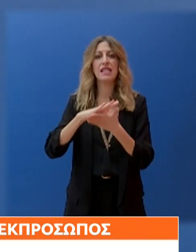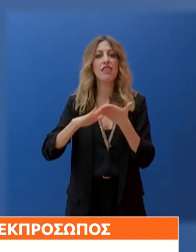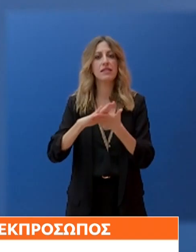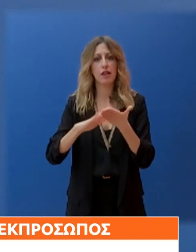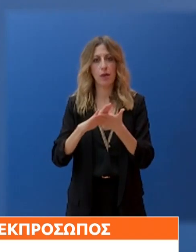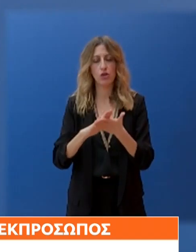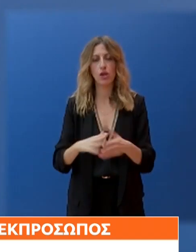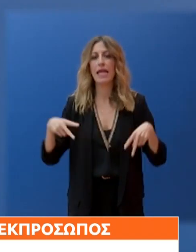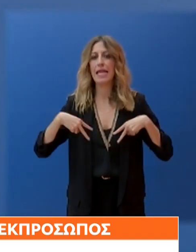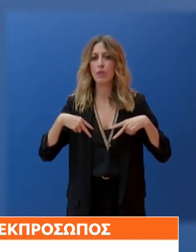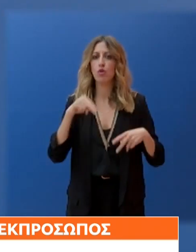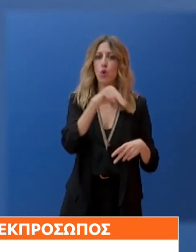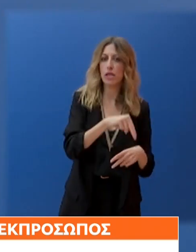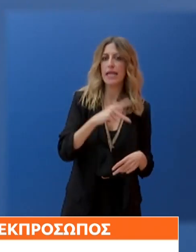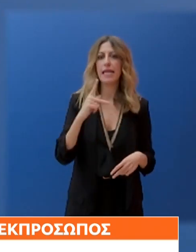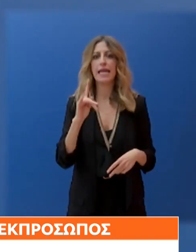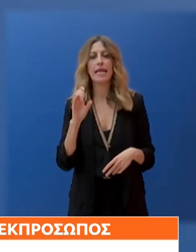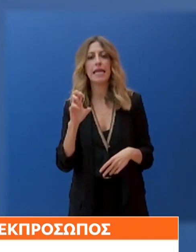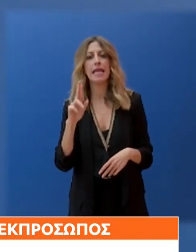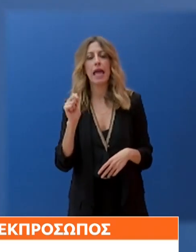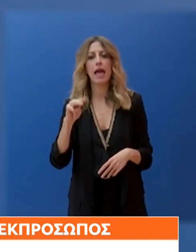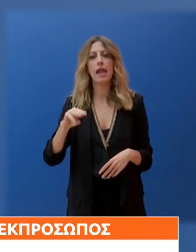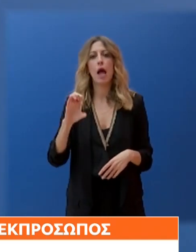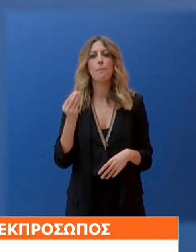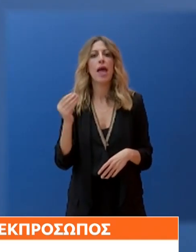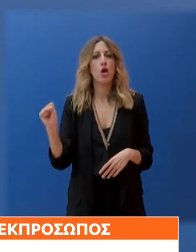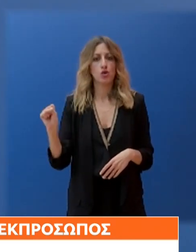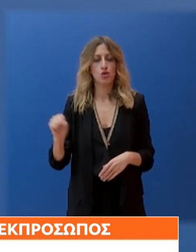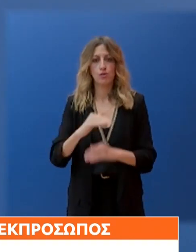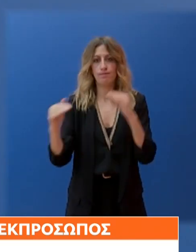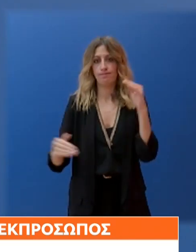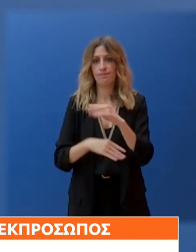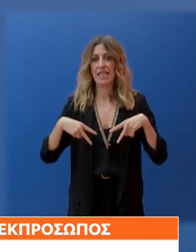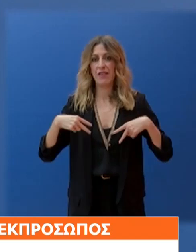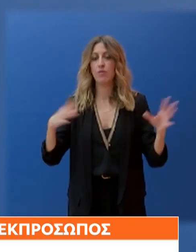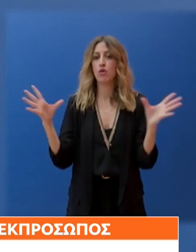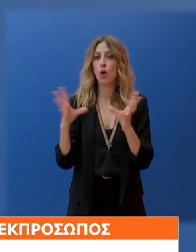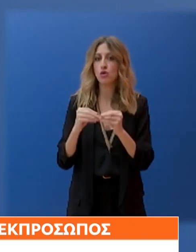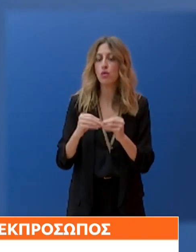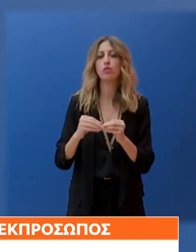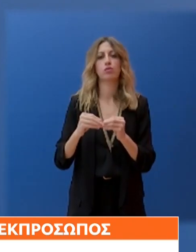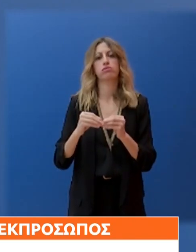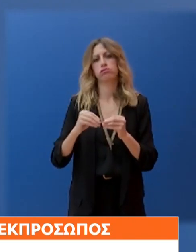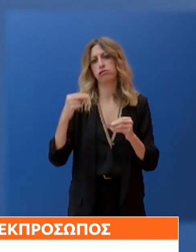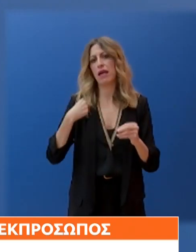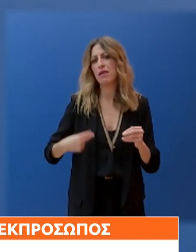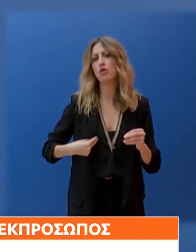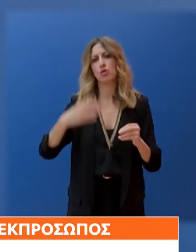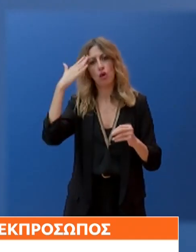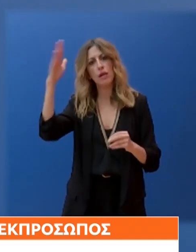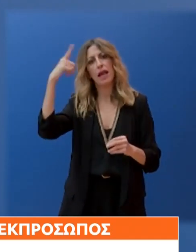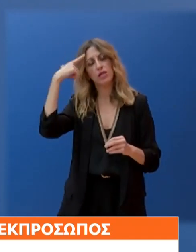Υπουργός Νίκη Κεραμέως. Υφυπουργός Αρμόδια για θέματα πρωτοβάθμιας και δευτεροβάθμιας εκπαίδευσης και ειδικής